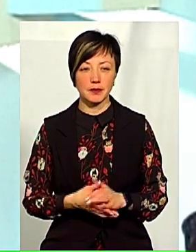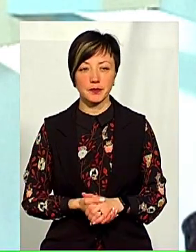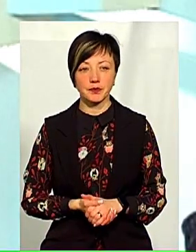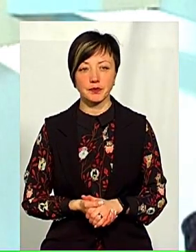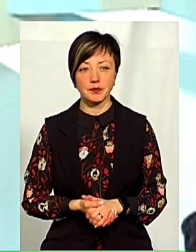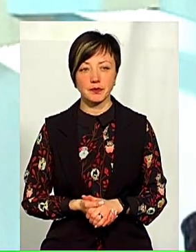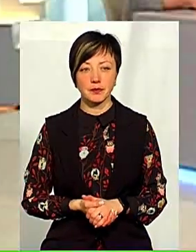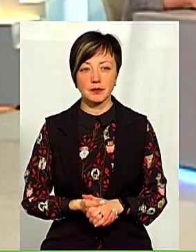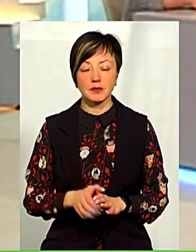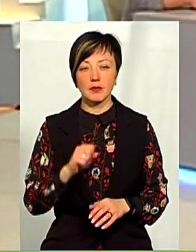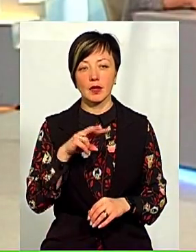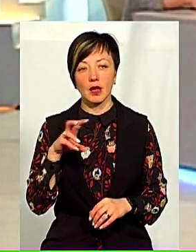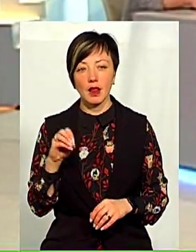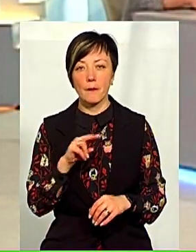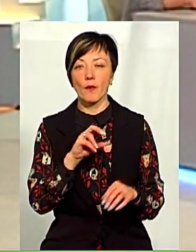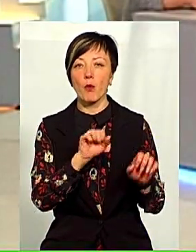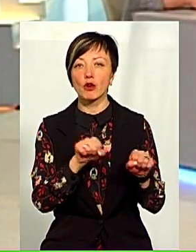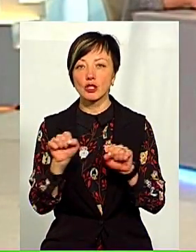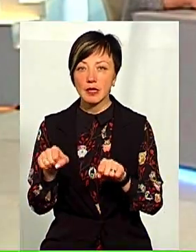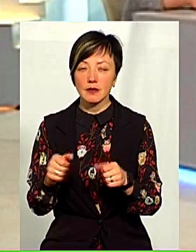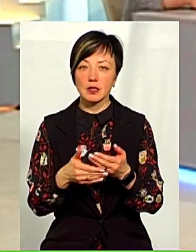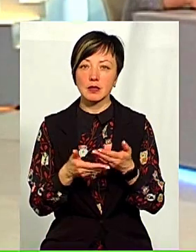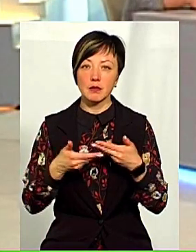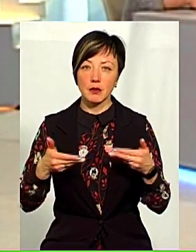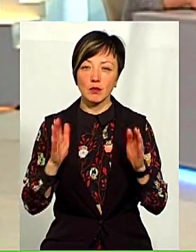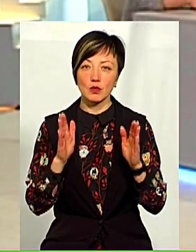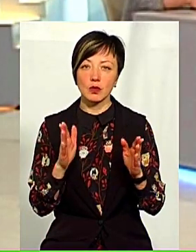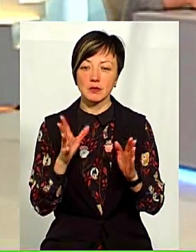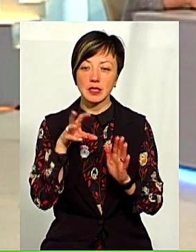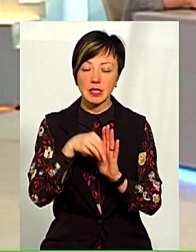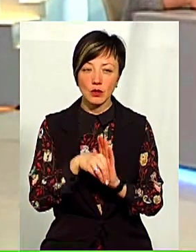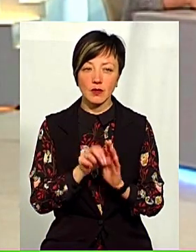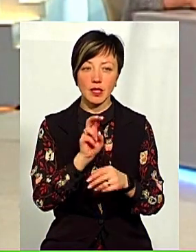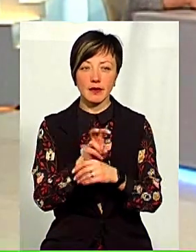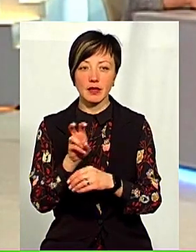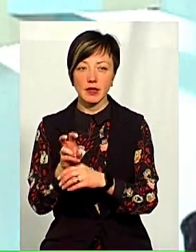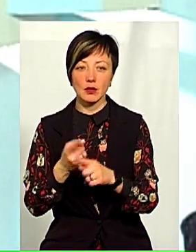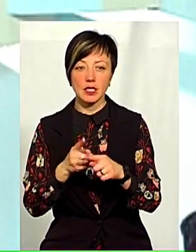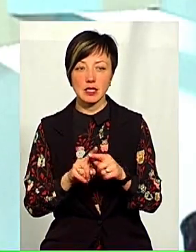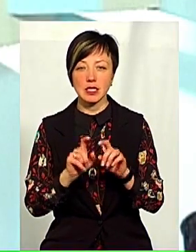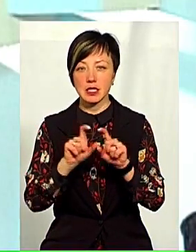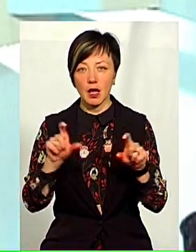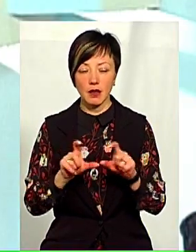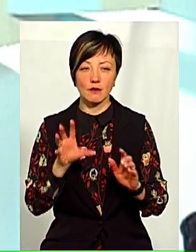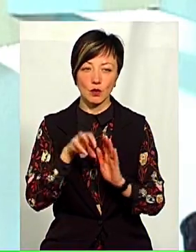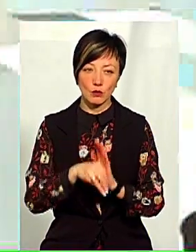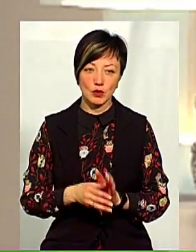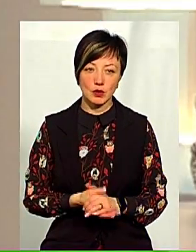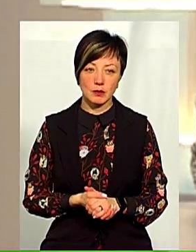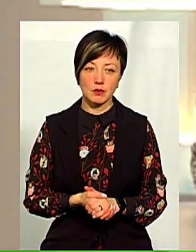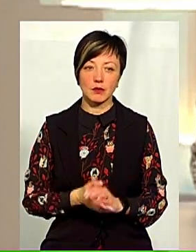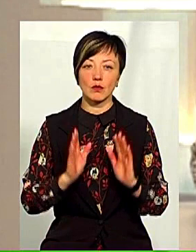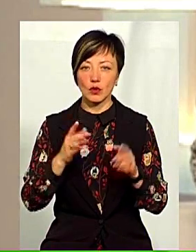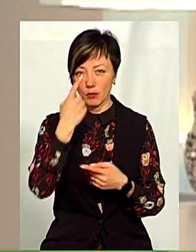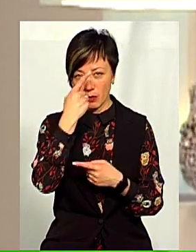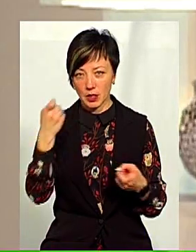на їх територію, але по можливості ми будемо задіювати і відвідувати і ці заклади в тому числі. Будете попереджати